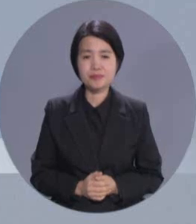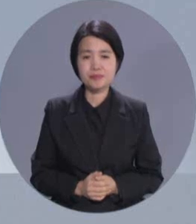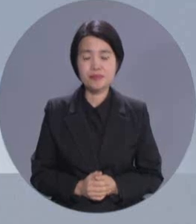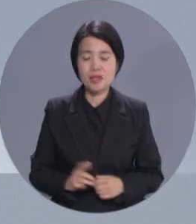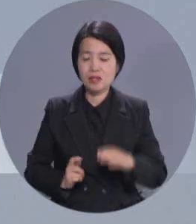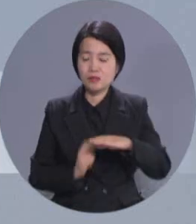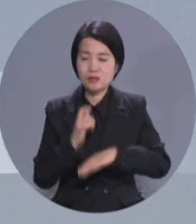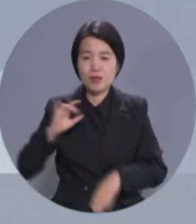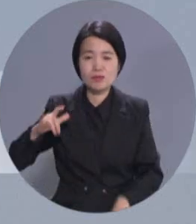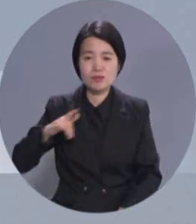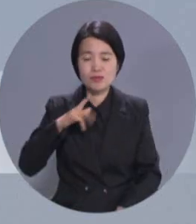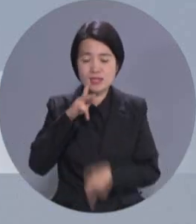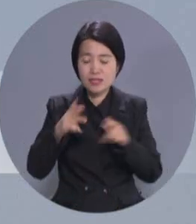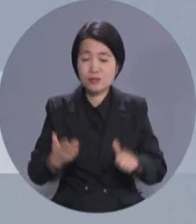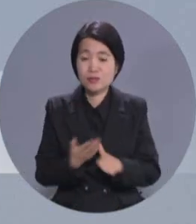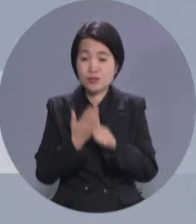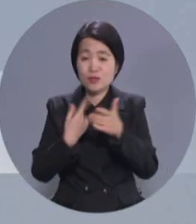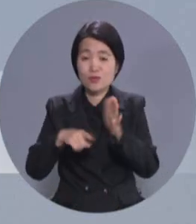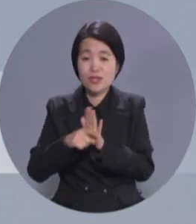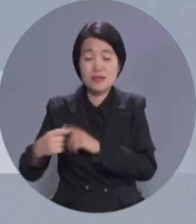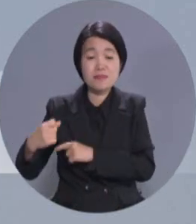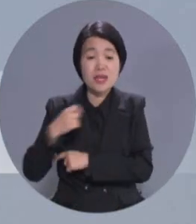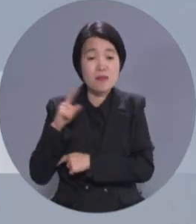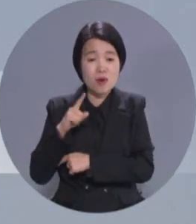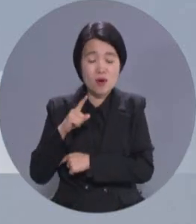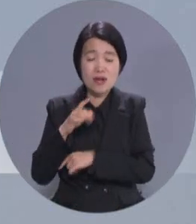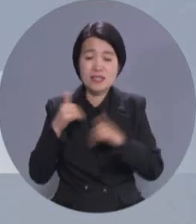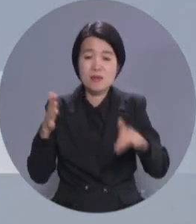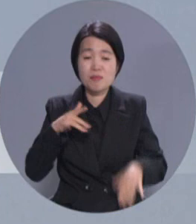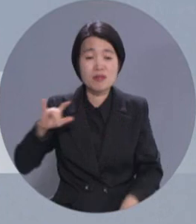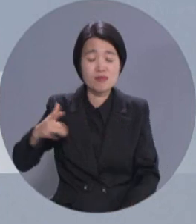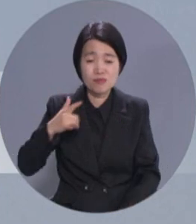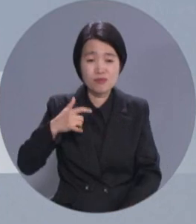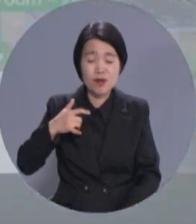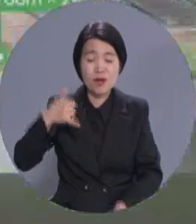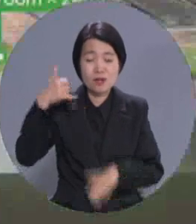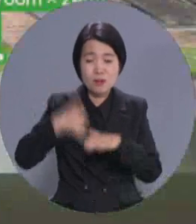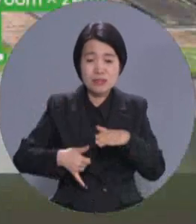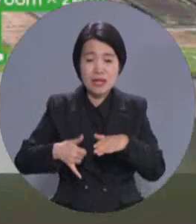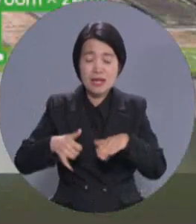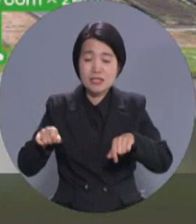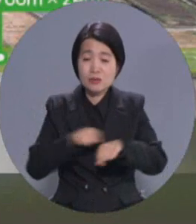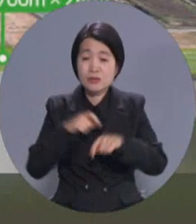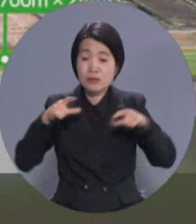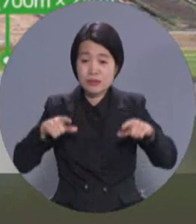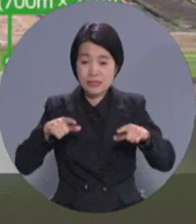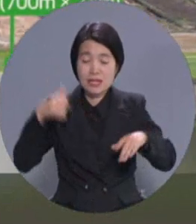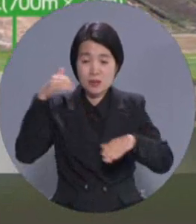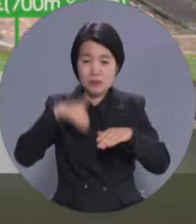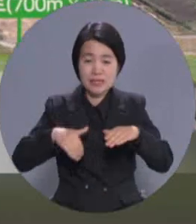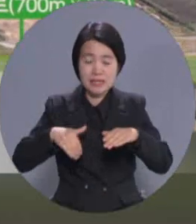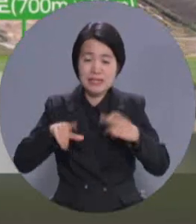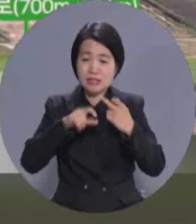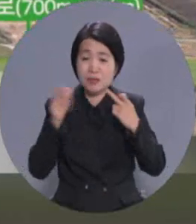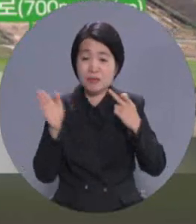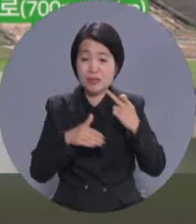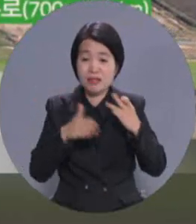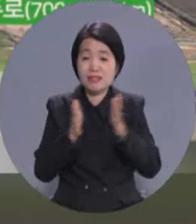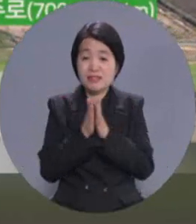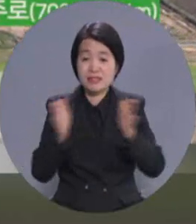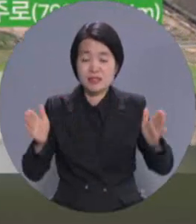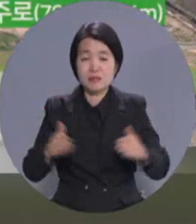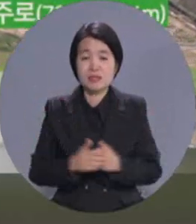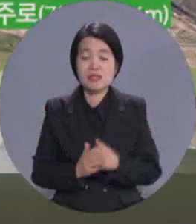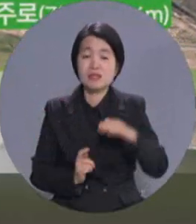고군이 드론 산업육성에 기폭제가 될 무인항공 영농 기술 특화 농공단지 조선 공사를 다음 달 착공합니다